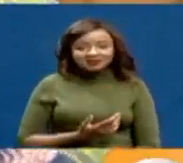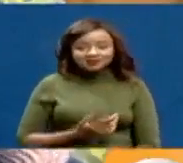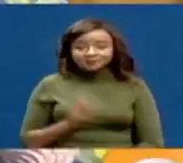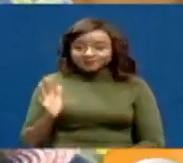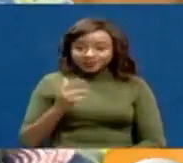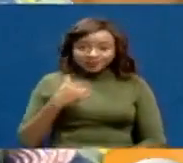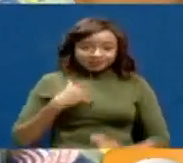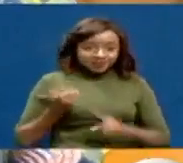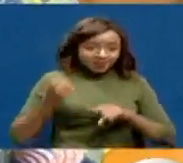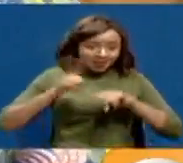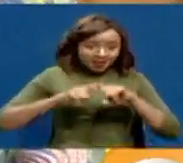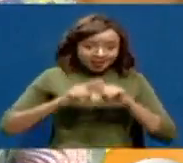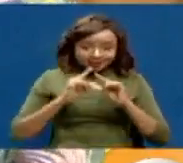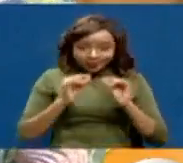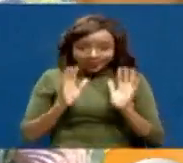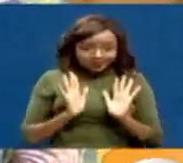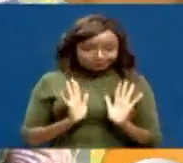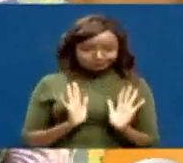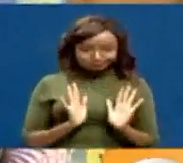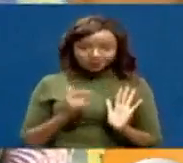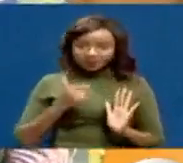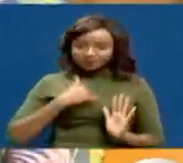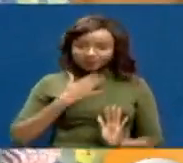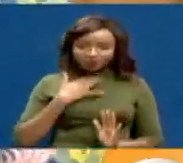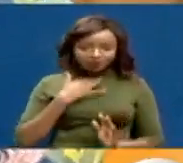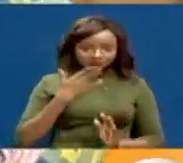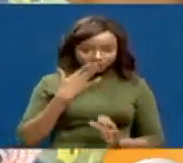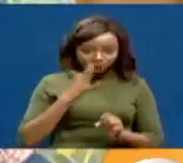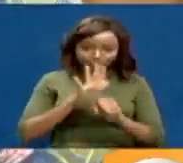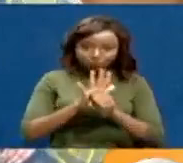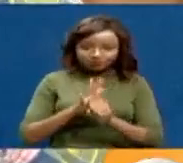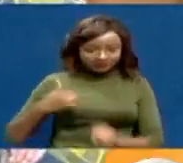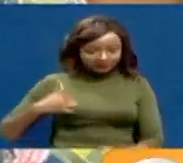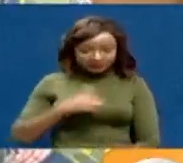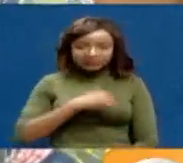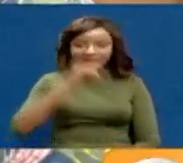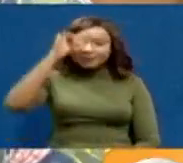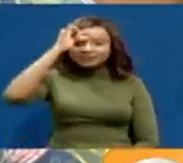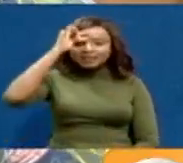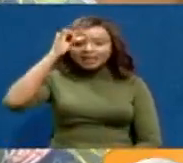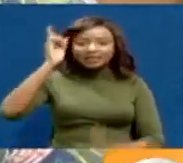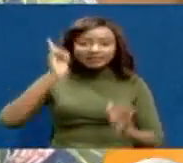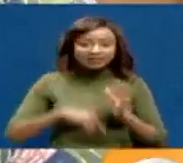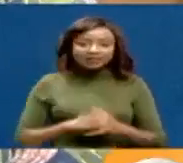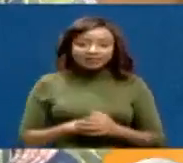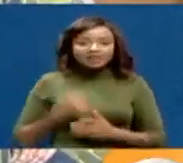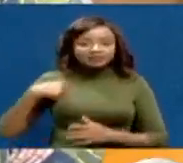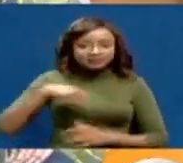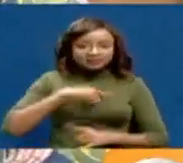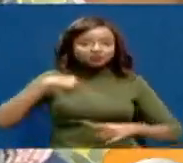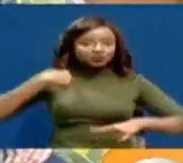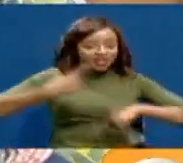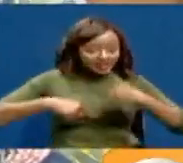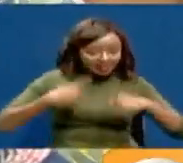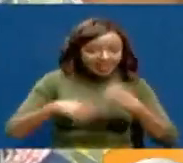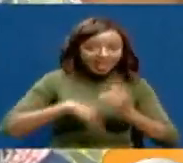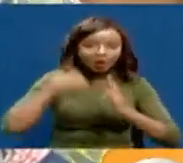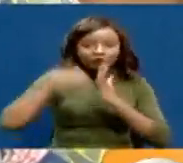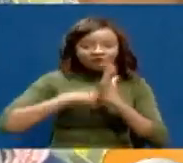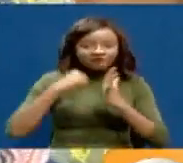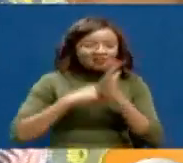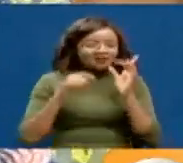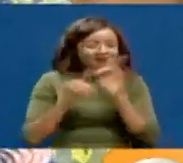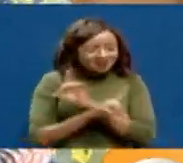Sitaki nilene zaidi kulipo hapo, yangu ni kuhakikishia kama serikali ya kwamba tutaendelea kufanya